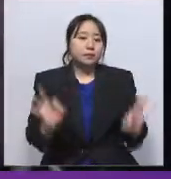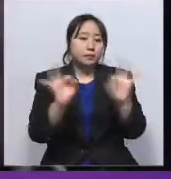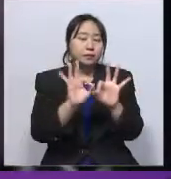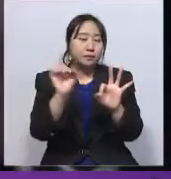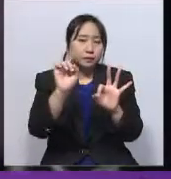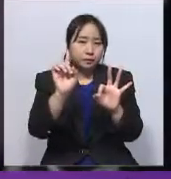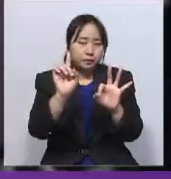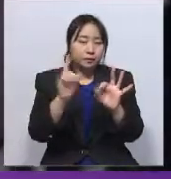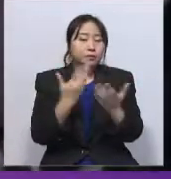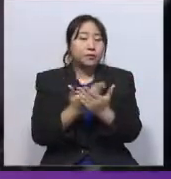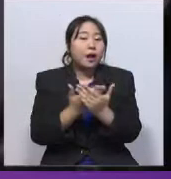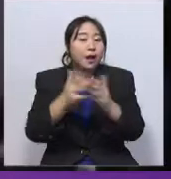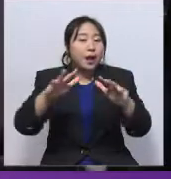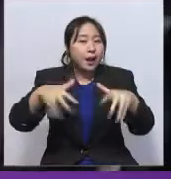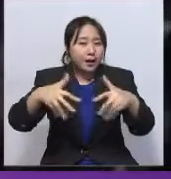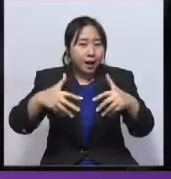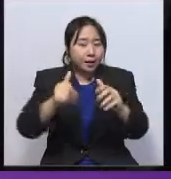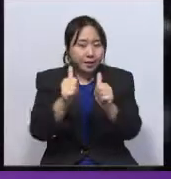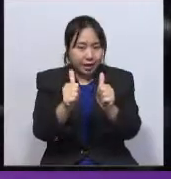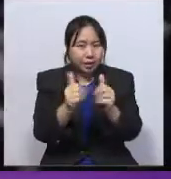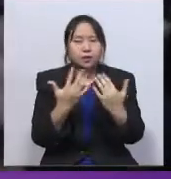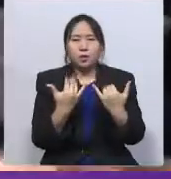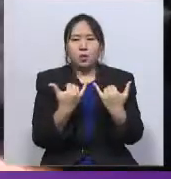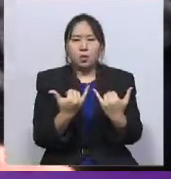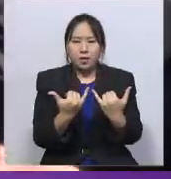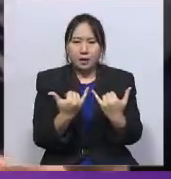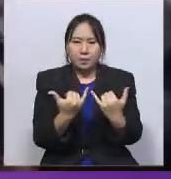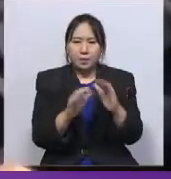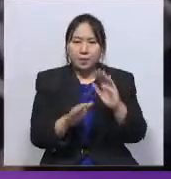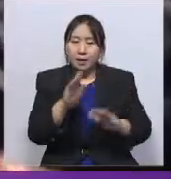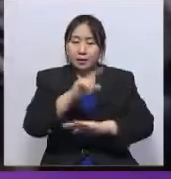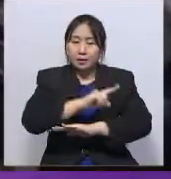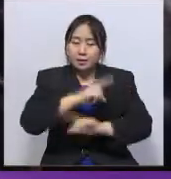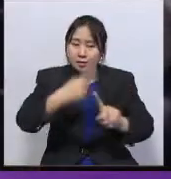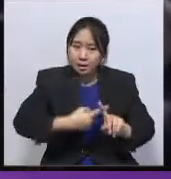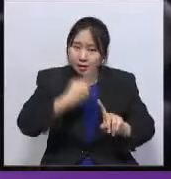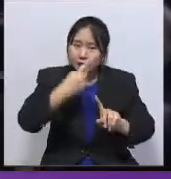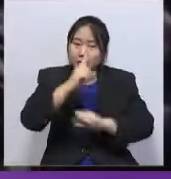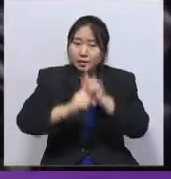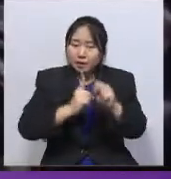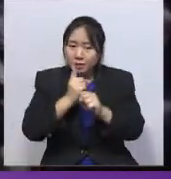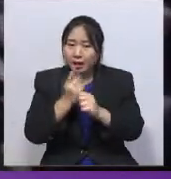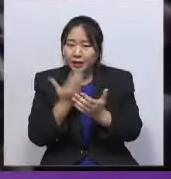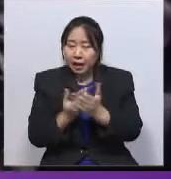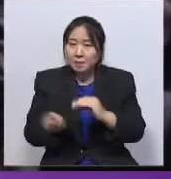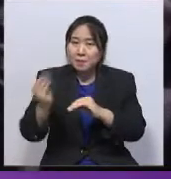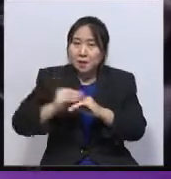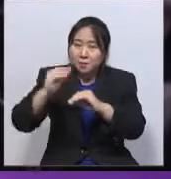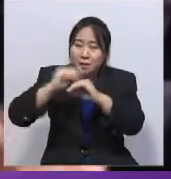ายได้ที่เอามาแล้วเนี่ยในเมื่อเราบอกว่ามันเฉลี่ยไม่น้อยกว่าต่อเดือนต่อปีเพิ่มรายได้ได้